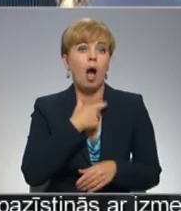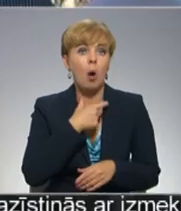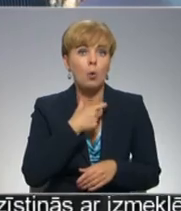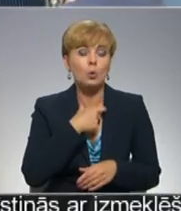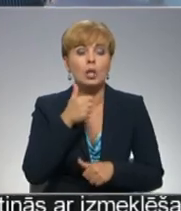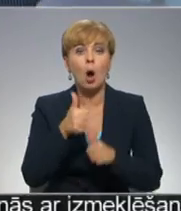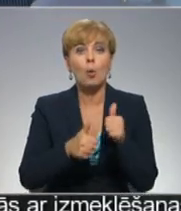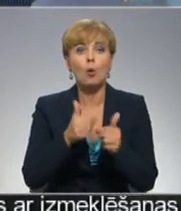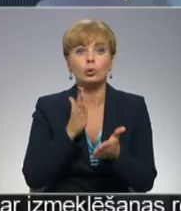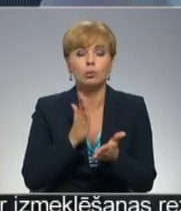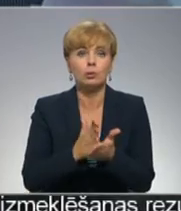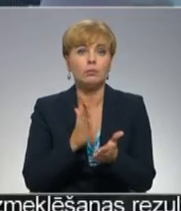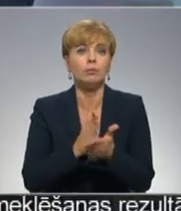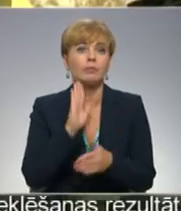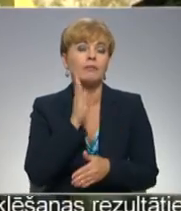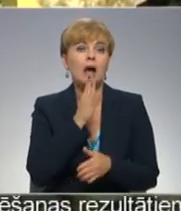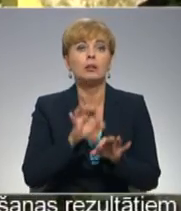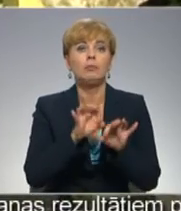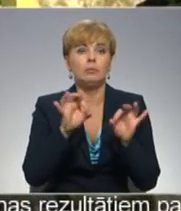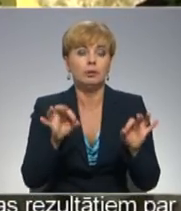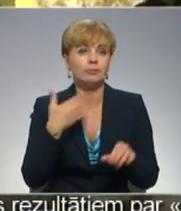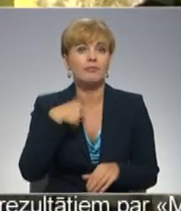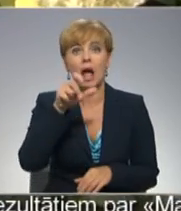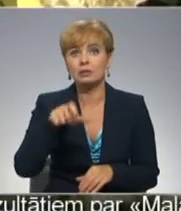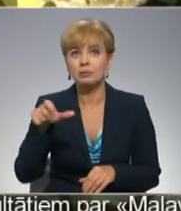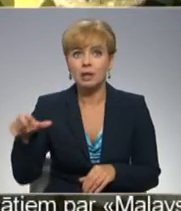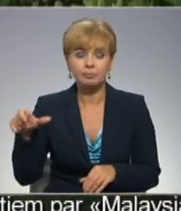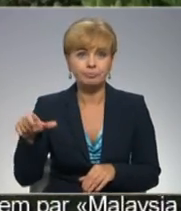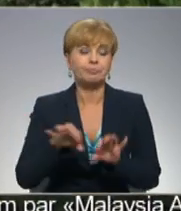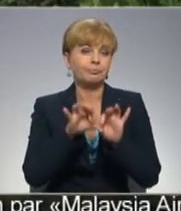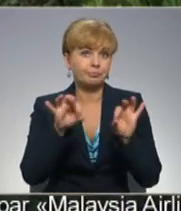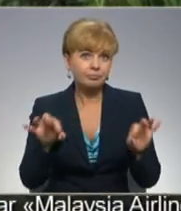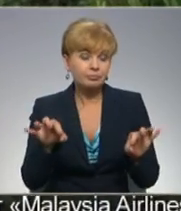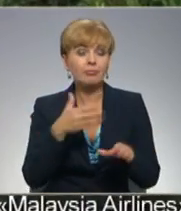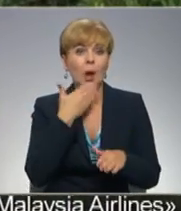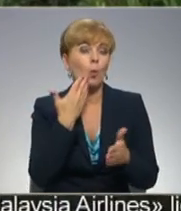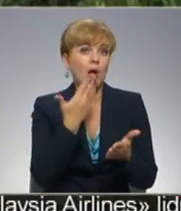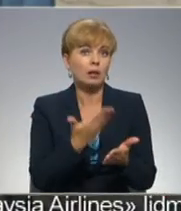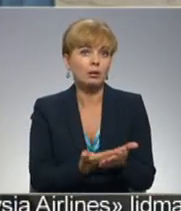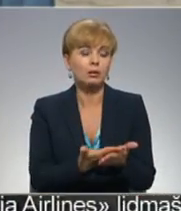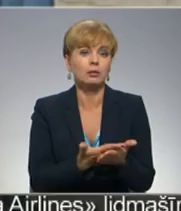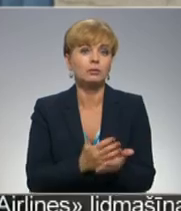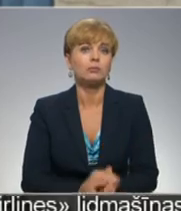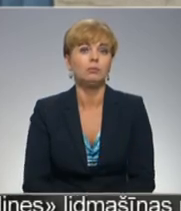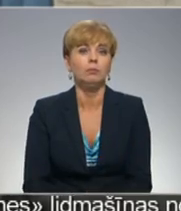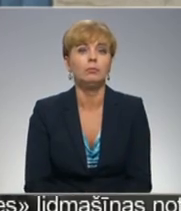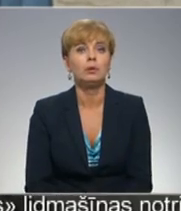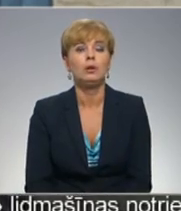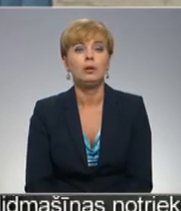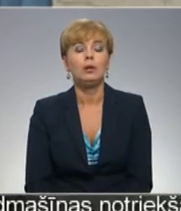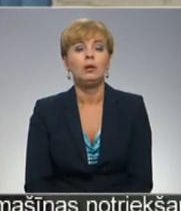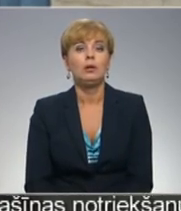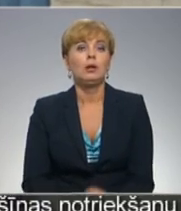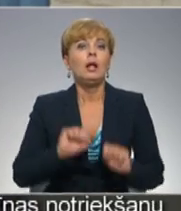Kādreiz konkurss notic vasaras sākumā, bet Ventspilnieki pauž viedokli, ka vasaras sākumā jau vēl īstā nemaz nav ko rādīt. Ziemā tad lasu literatūru